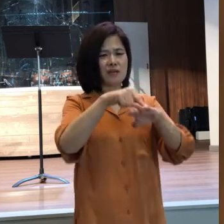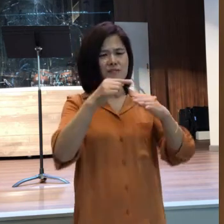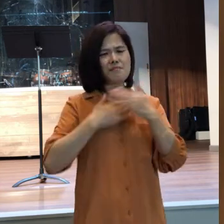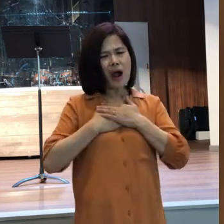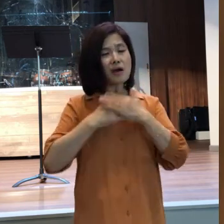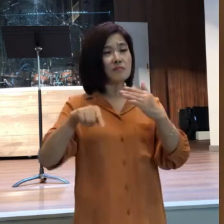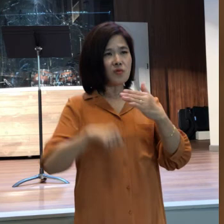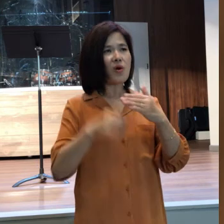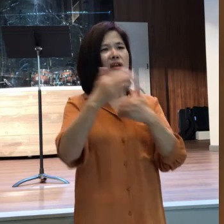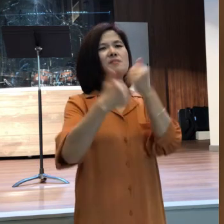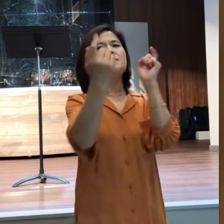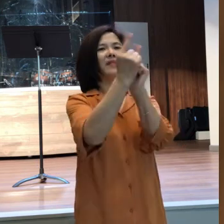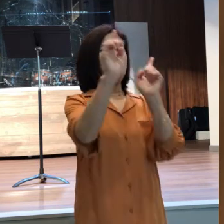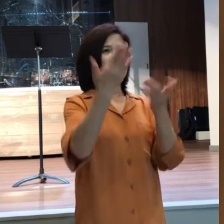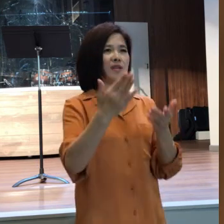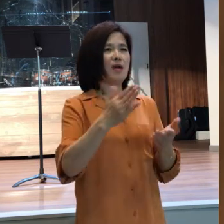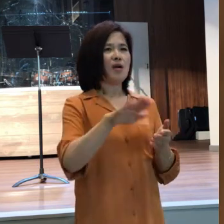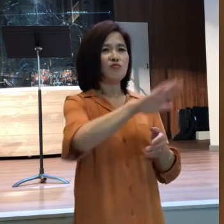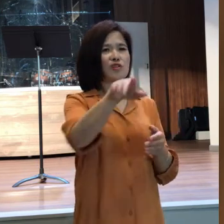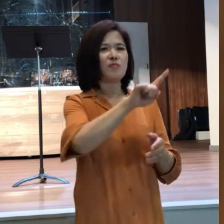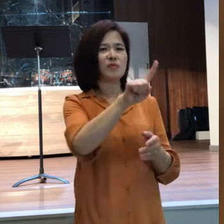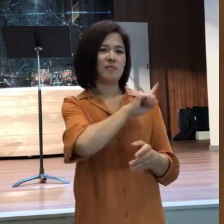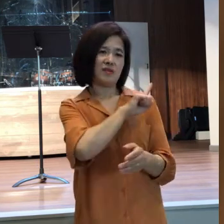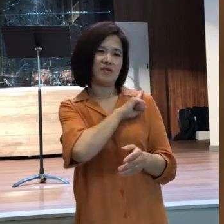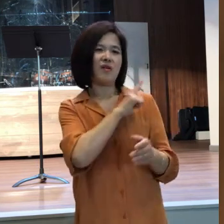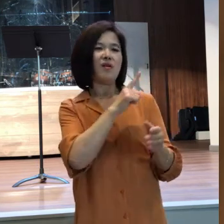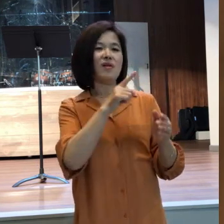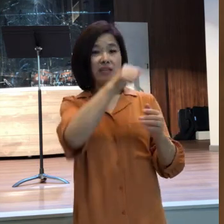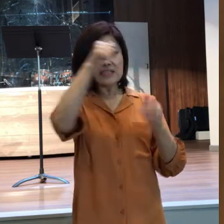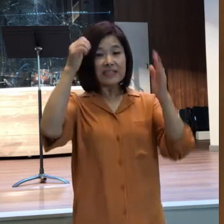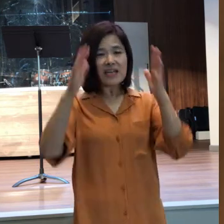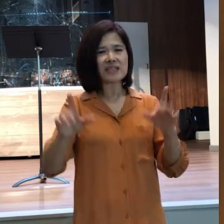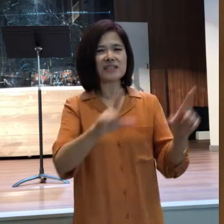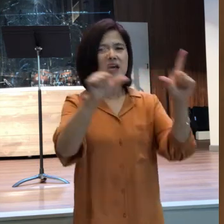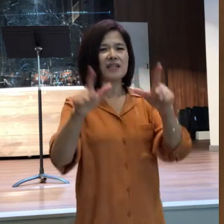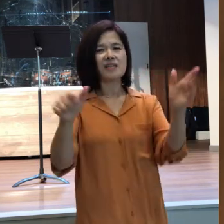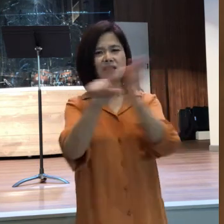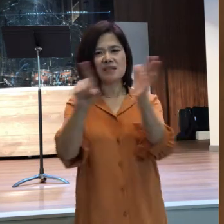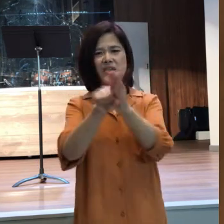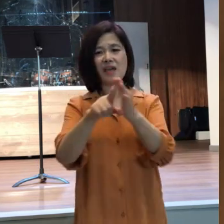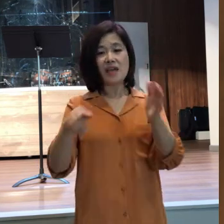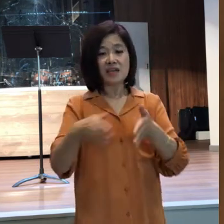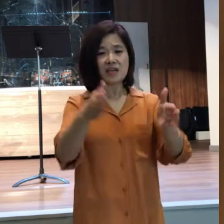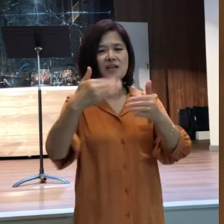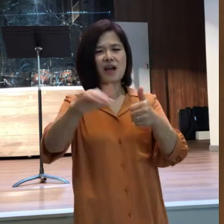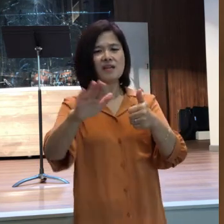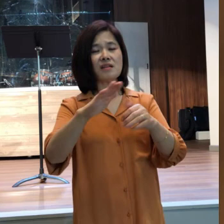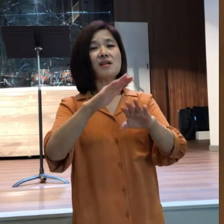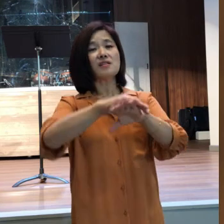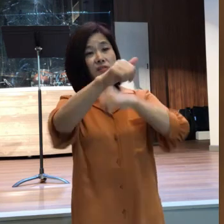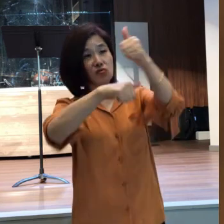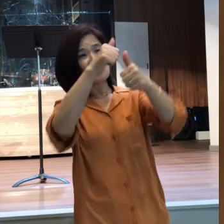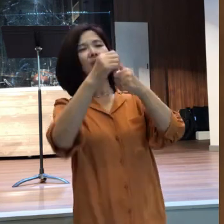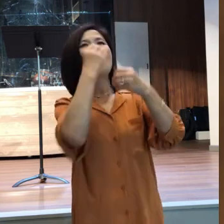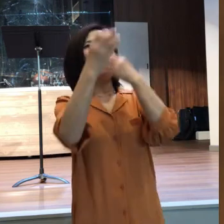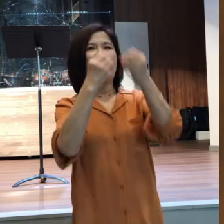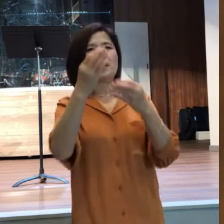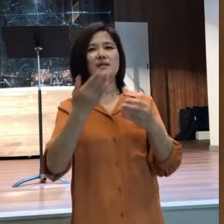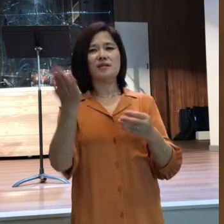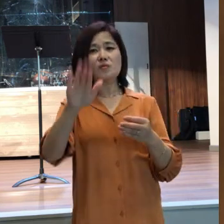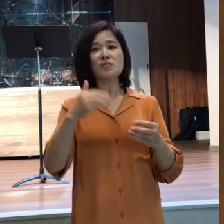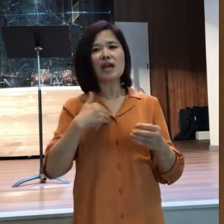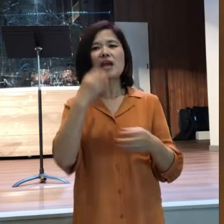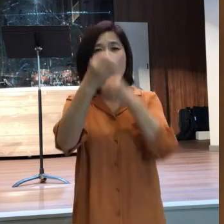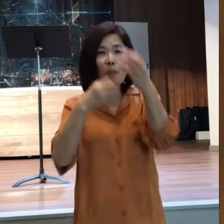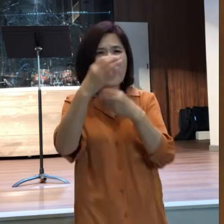만날 수 있습니다. 이것은 우리보다 앞서 인생을 산 신앙의 길을 간 선조들의 고백입니다. 그리고 저의